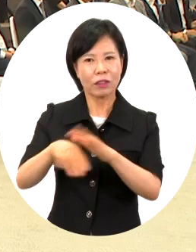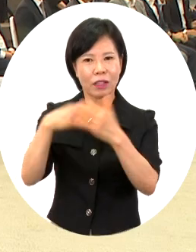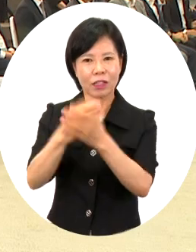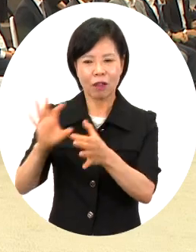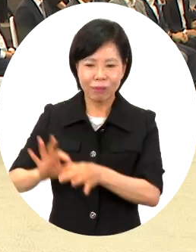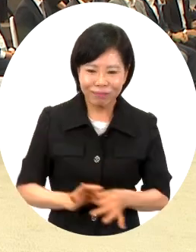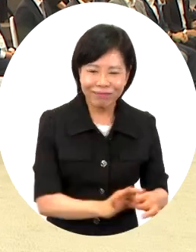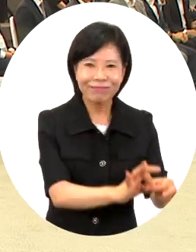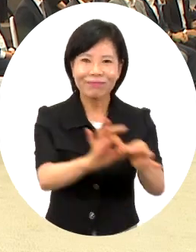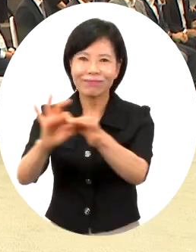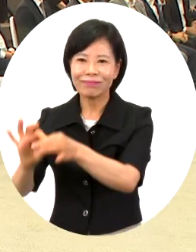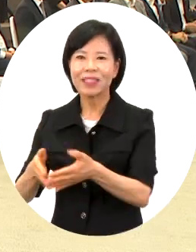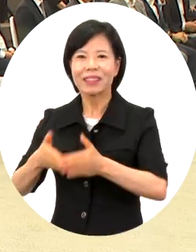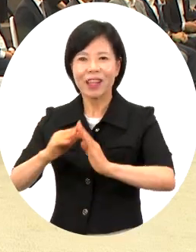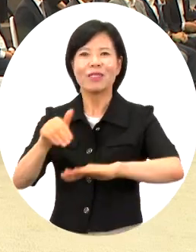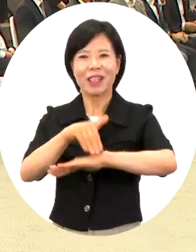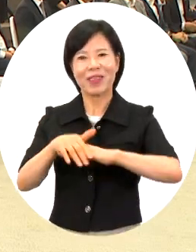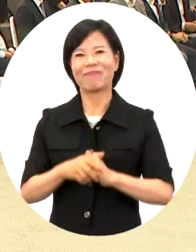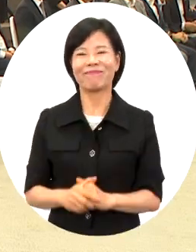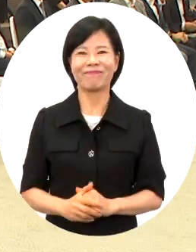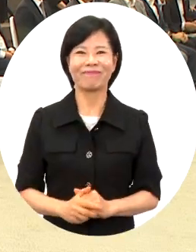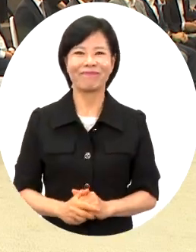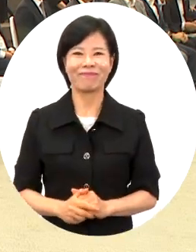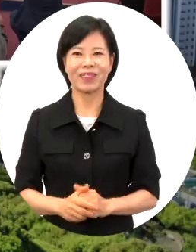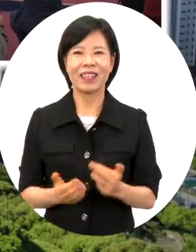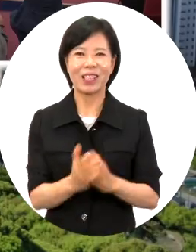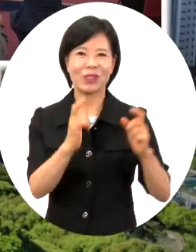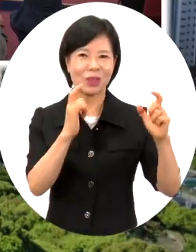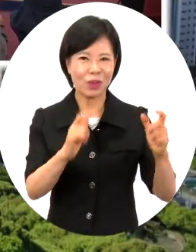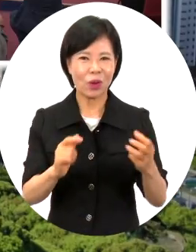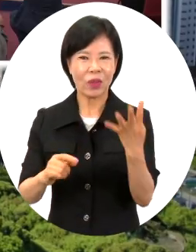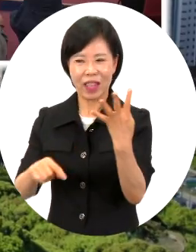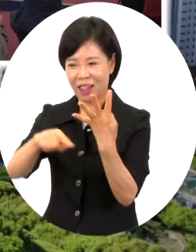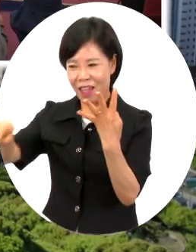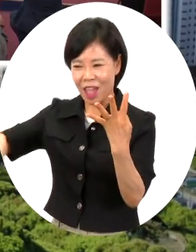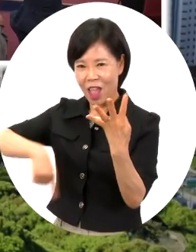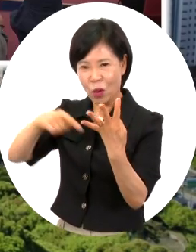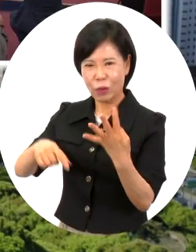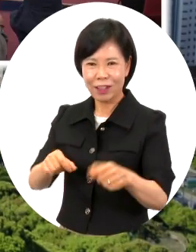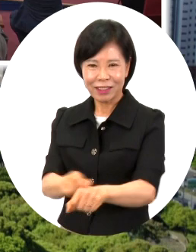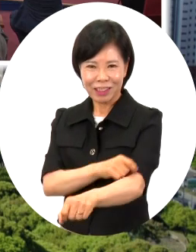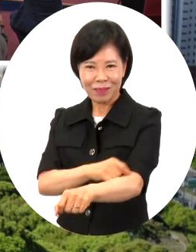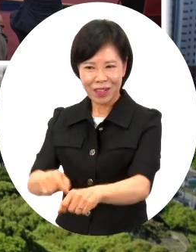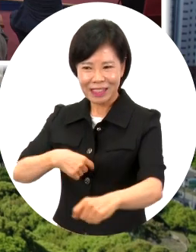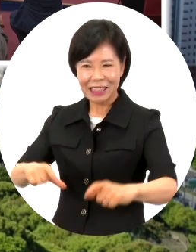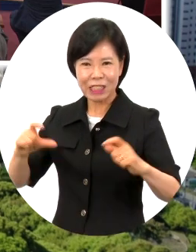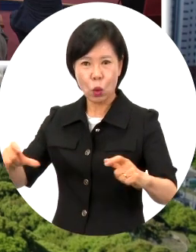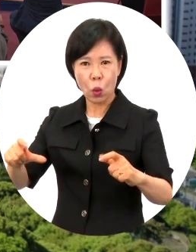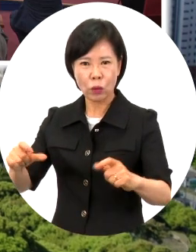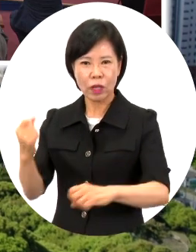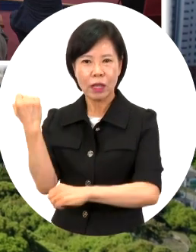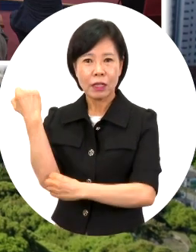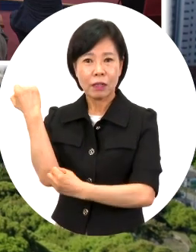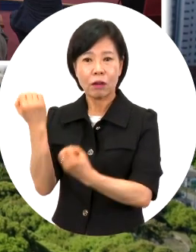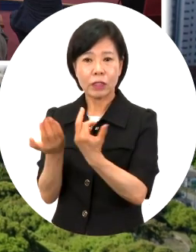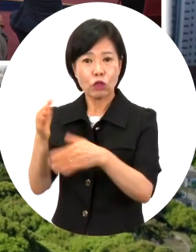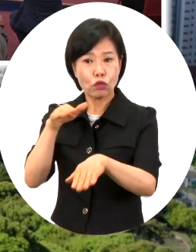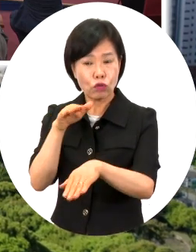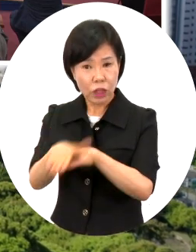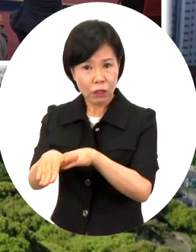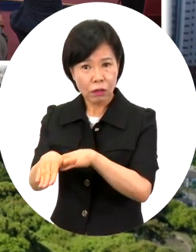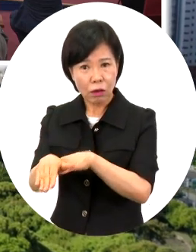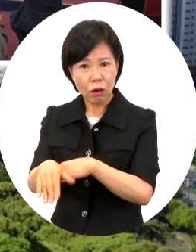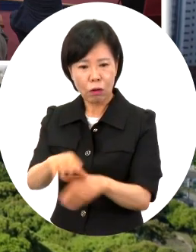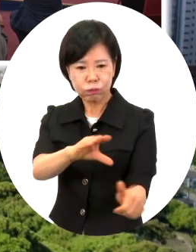민간 교류를 위한 네트워크를 구축할 계획입니다. 제주도 등 4개 특별자치시도가 제주형